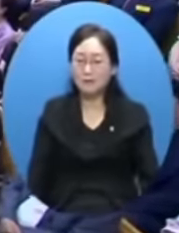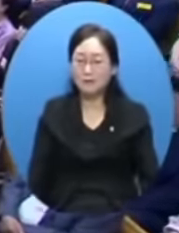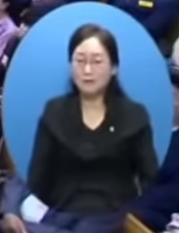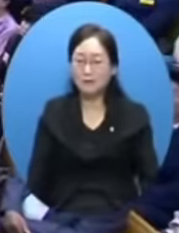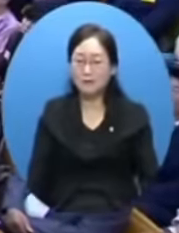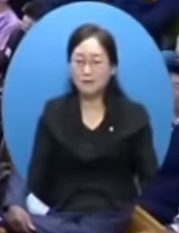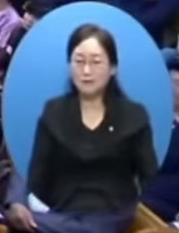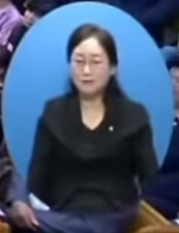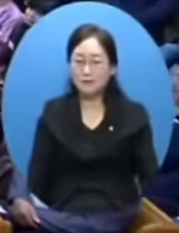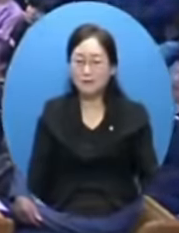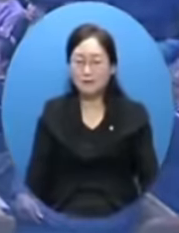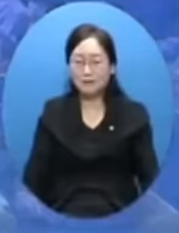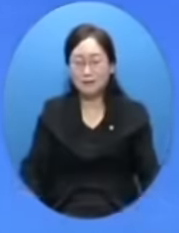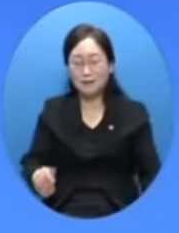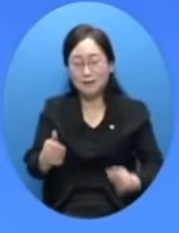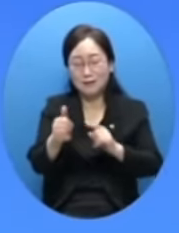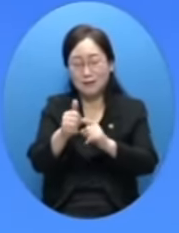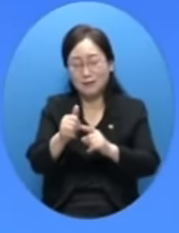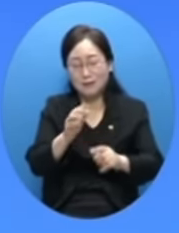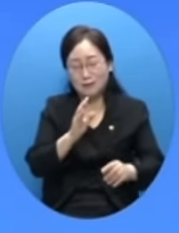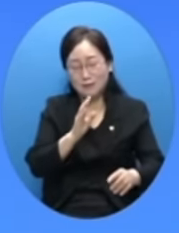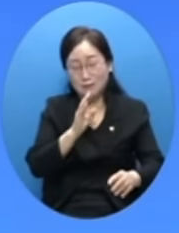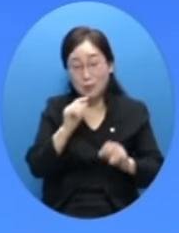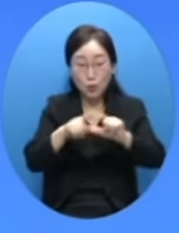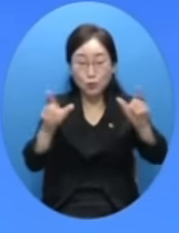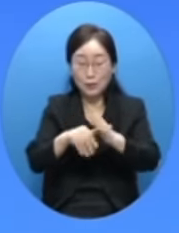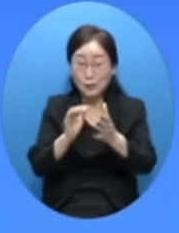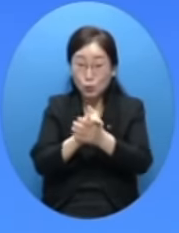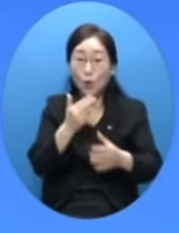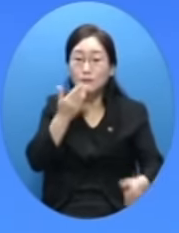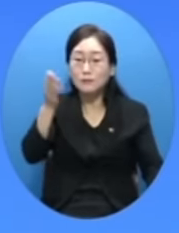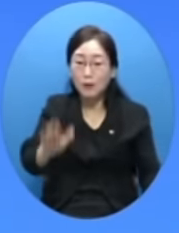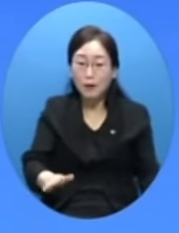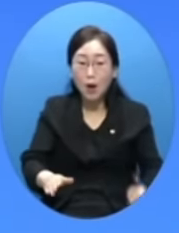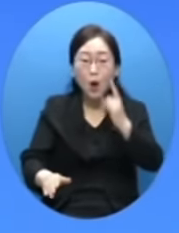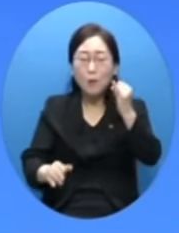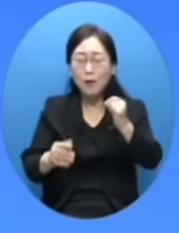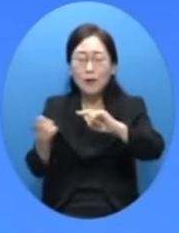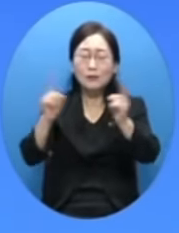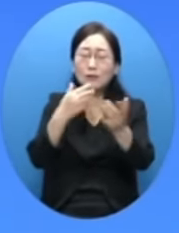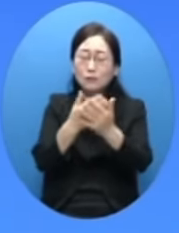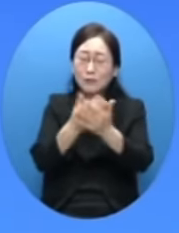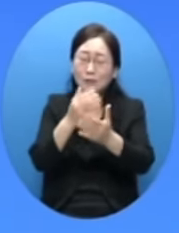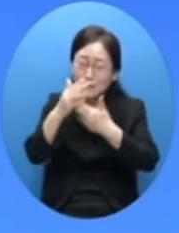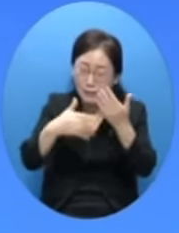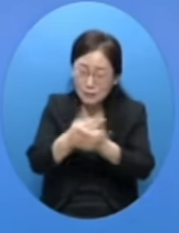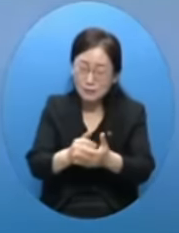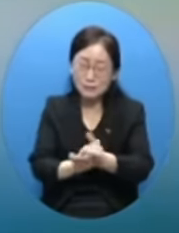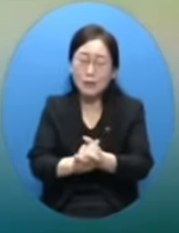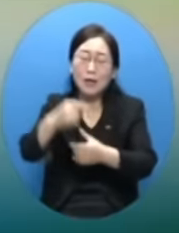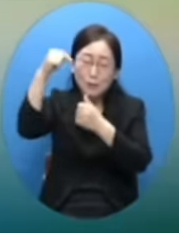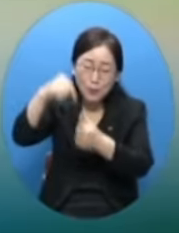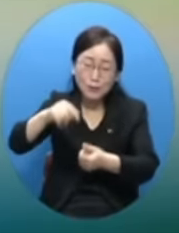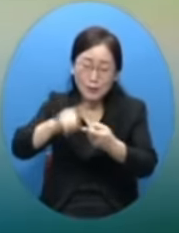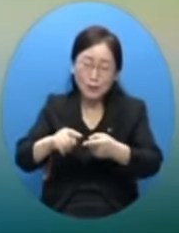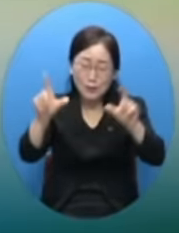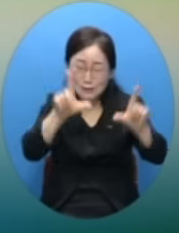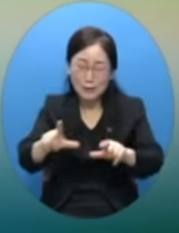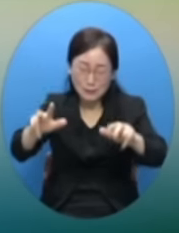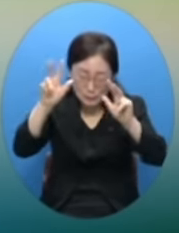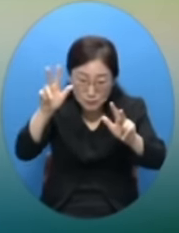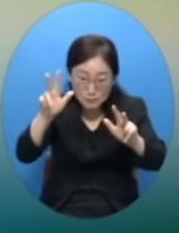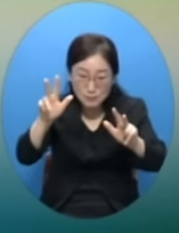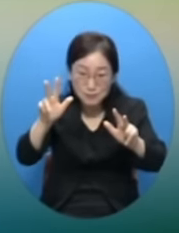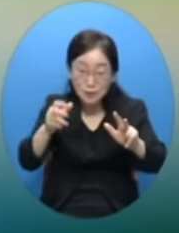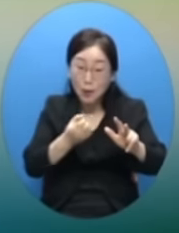그때 본인이 정말 평소 기도하지 않다가 어머니를 살려만 주시면 하나님께서 하시는 대로 살겠습니다 고백을